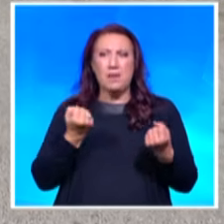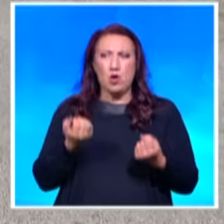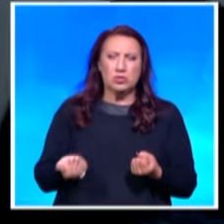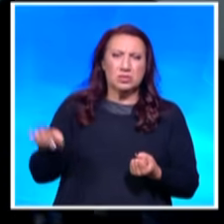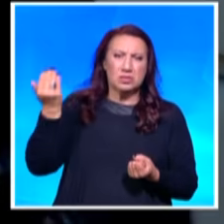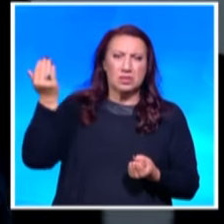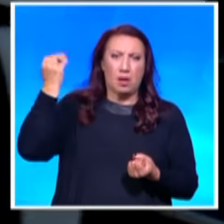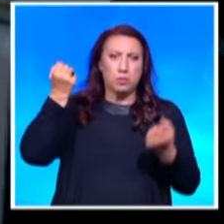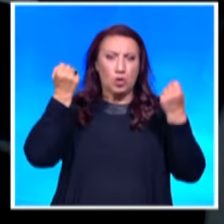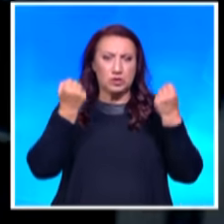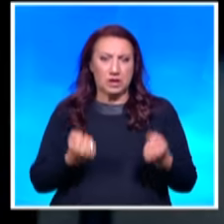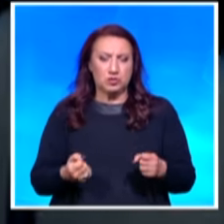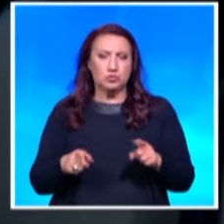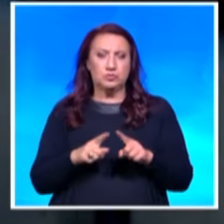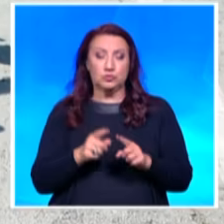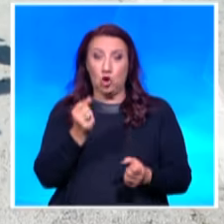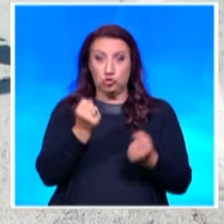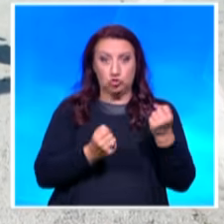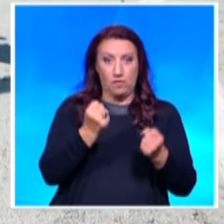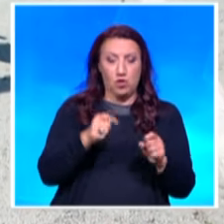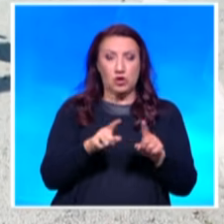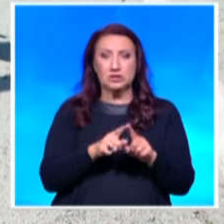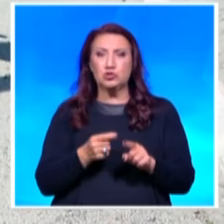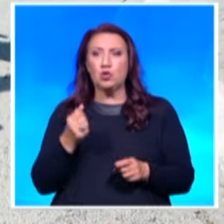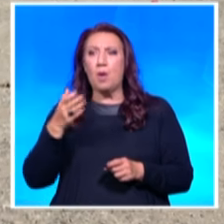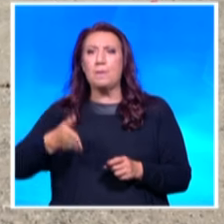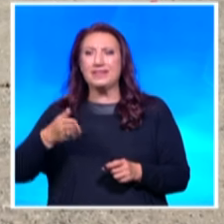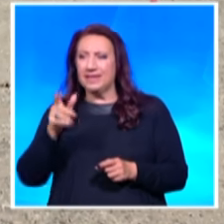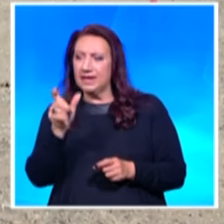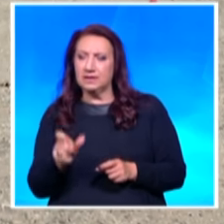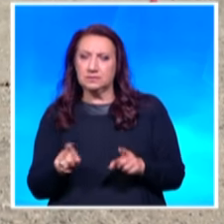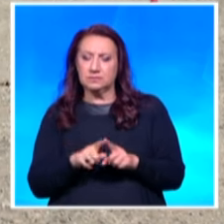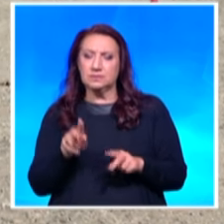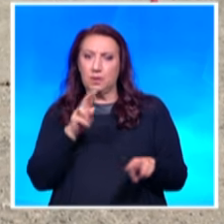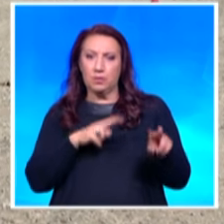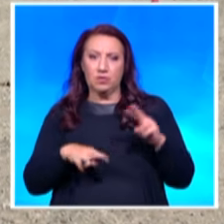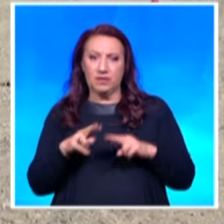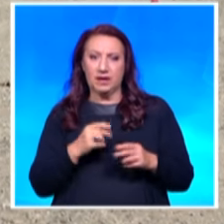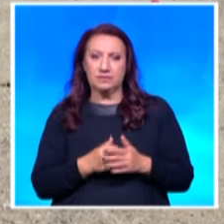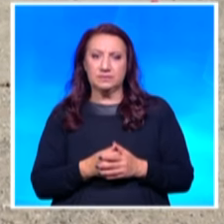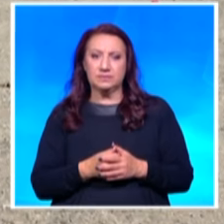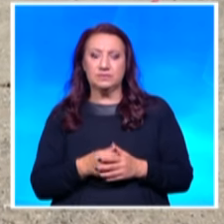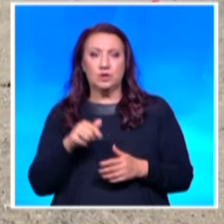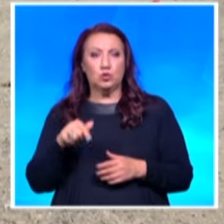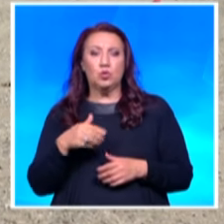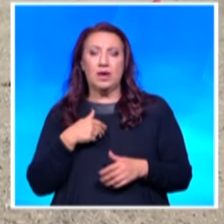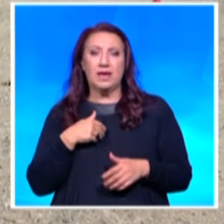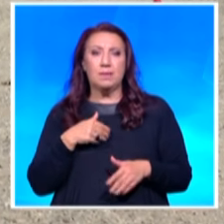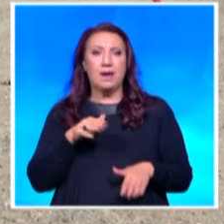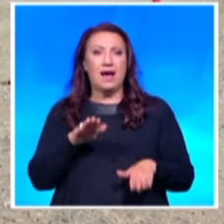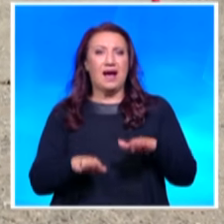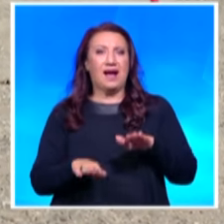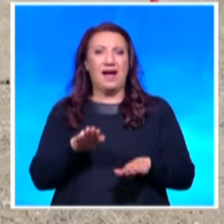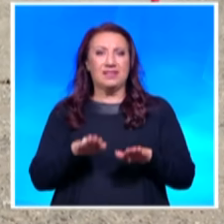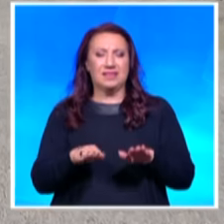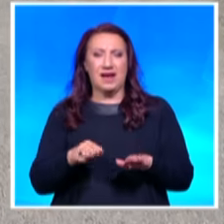Освен шофьорите, пътниците също бяха проверявани. Има контакт, с който се измерва теглото на